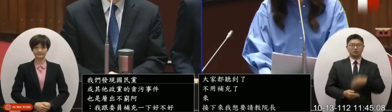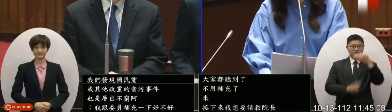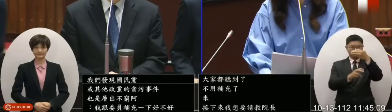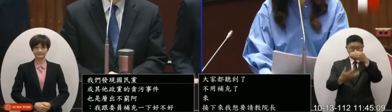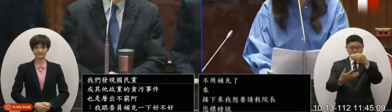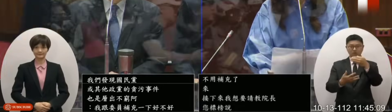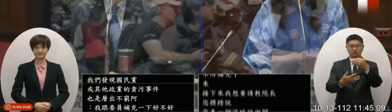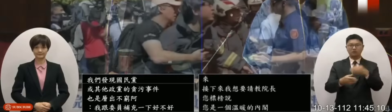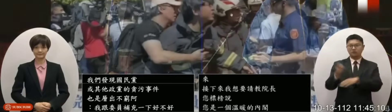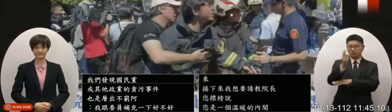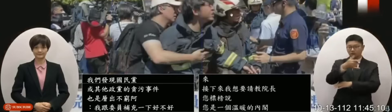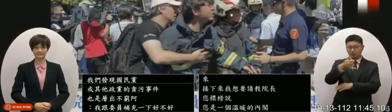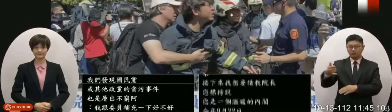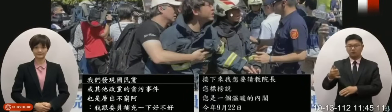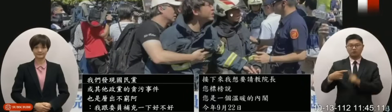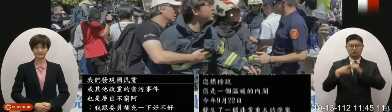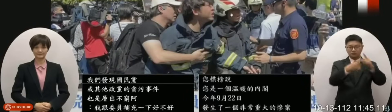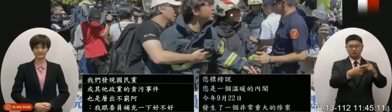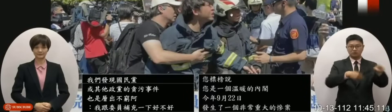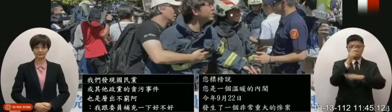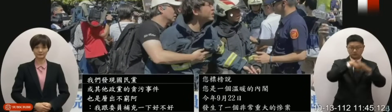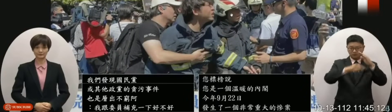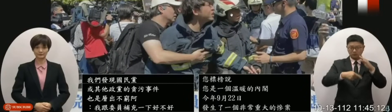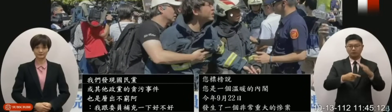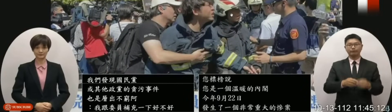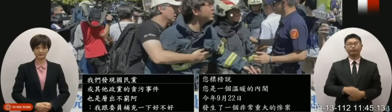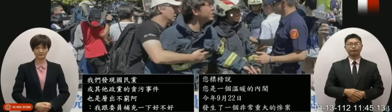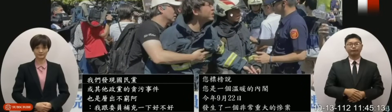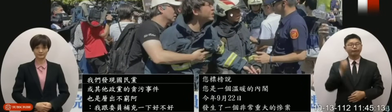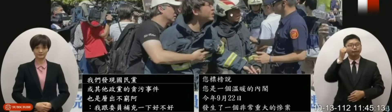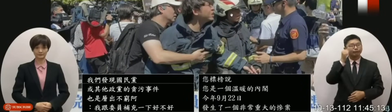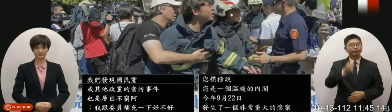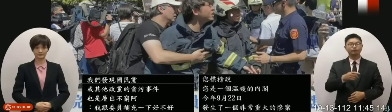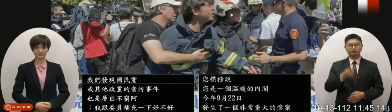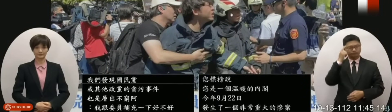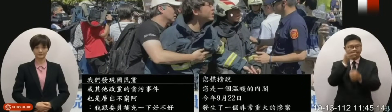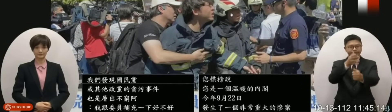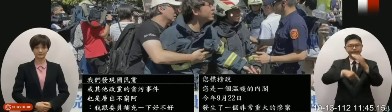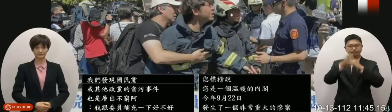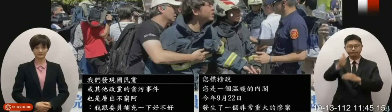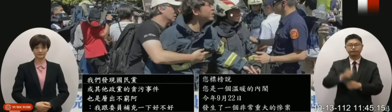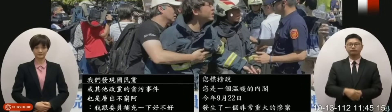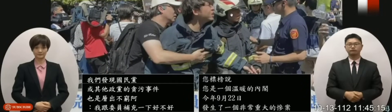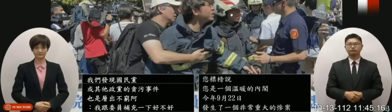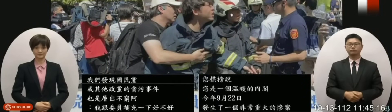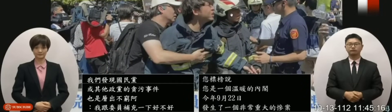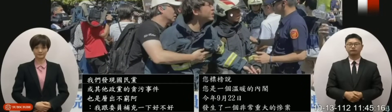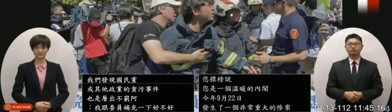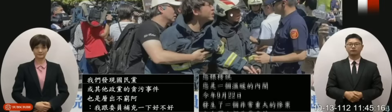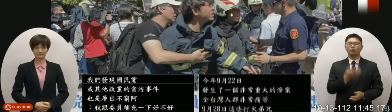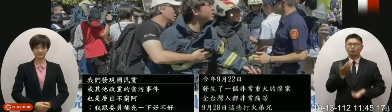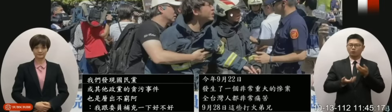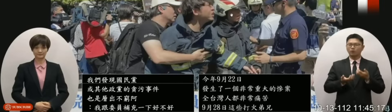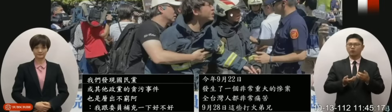9月28号这些打火弟兄到行政院来陈抗，我想请教院长，为什么标榜温暖的